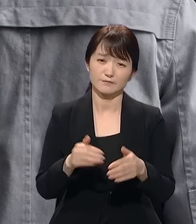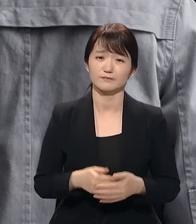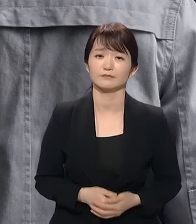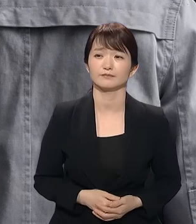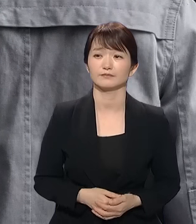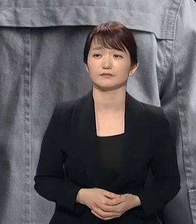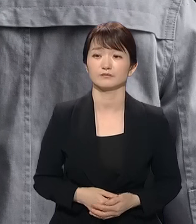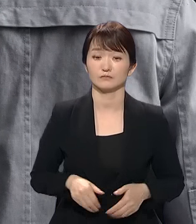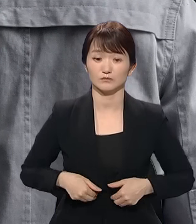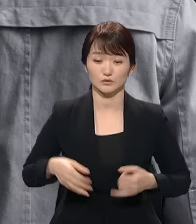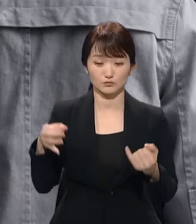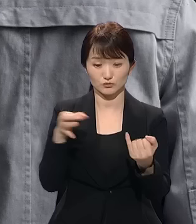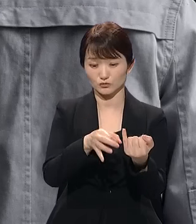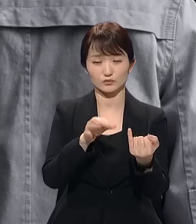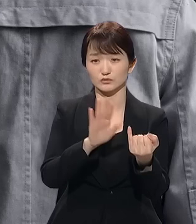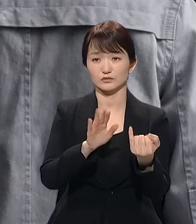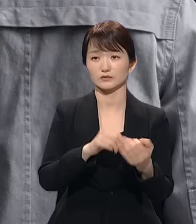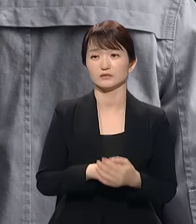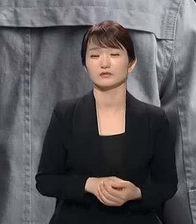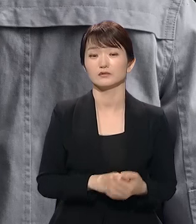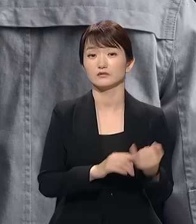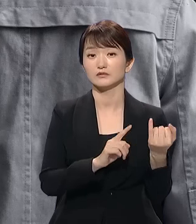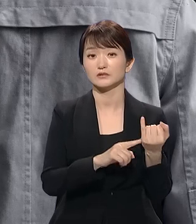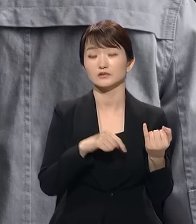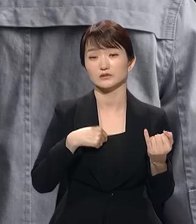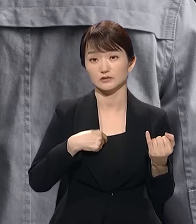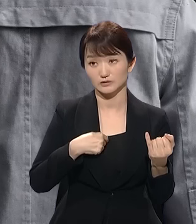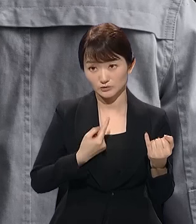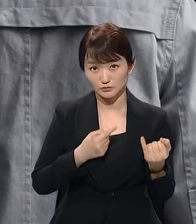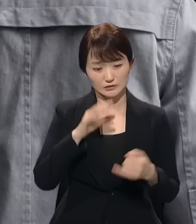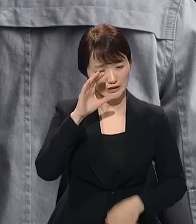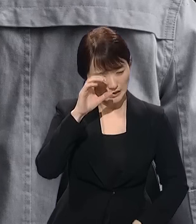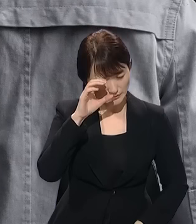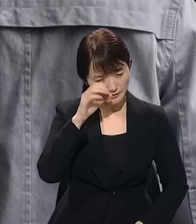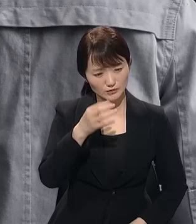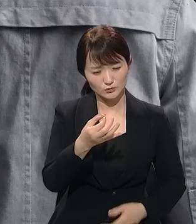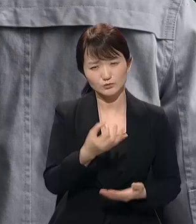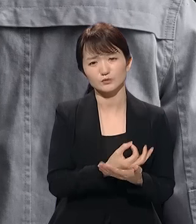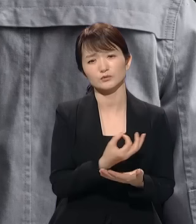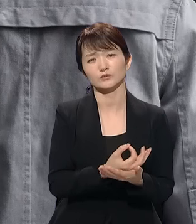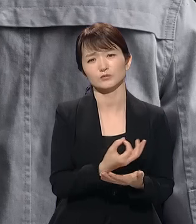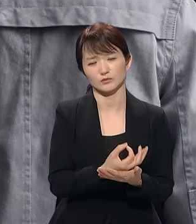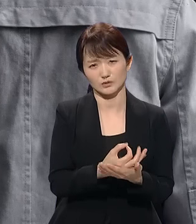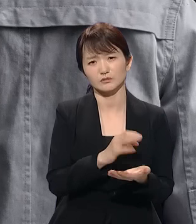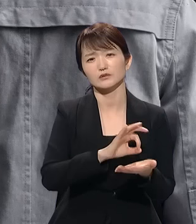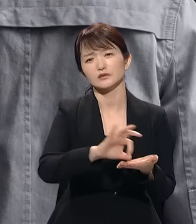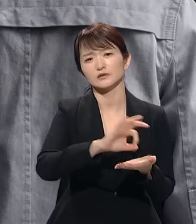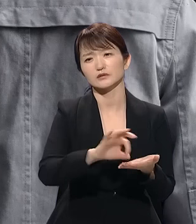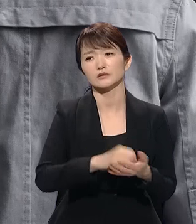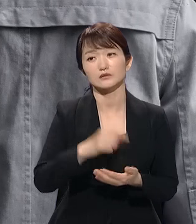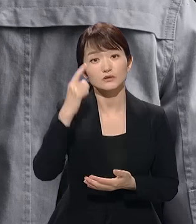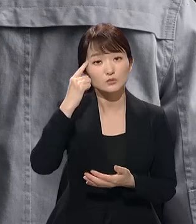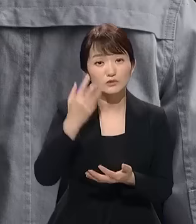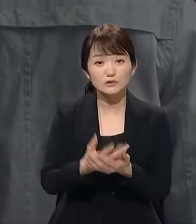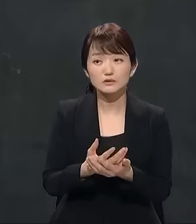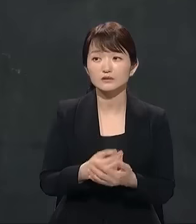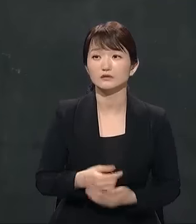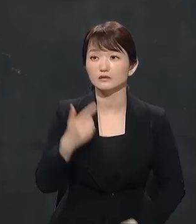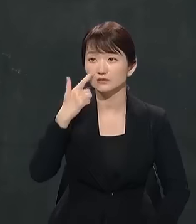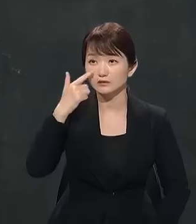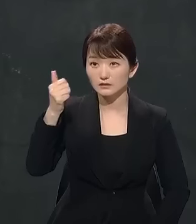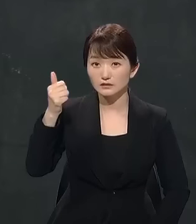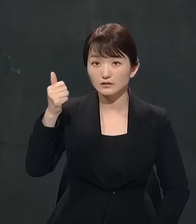뭐 용돈도 안 줘서 이 지금 제보자분이 자기가 아르바이트로 이렇게 용돈을 벌어 썼다고 하는데요. 진짜 충격적인 건 이 예.